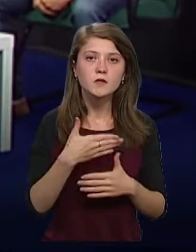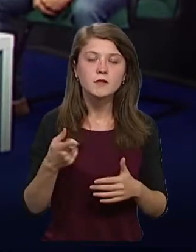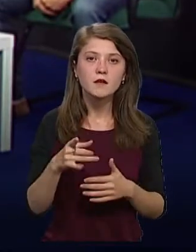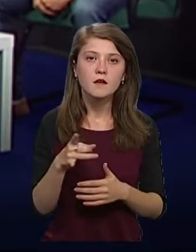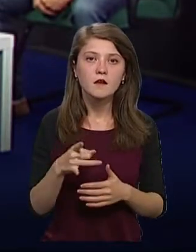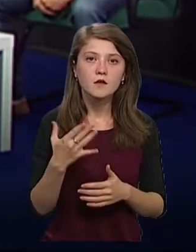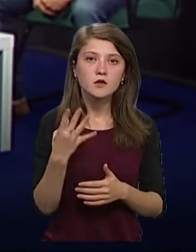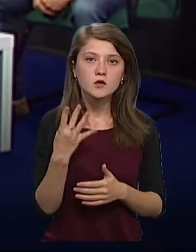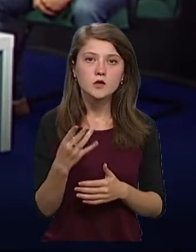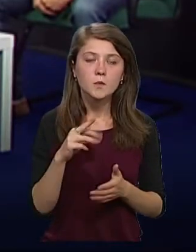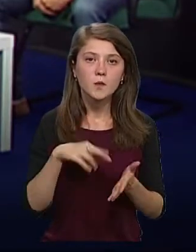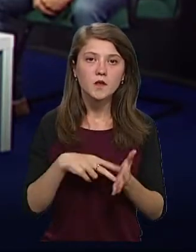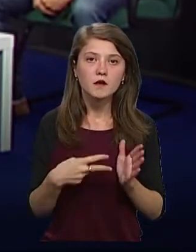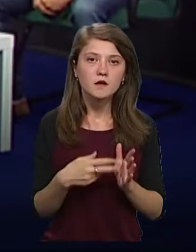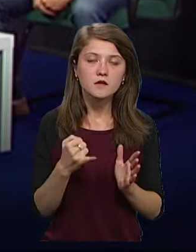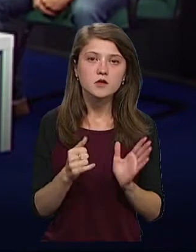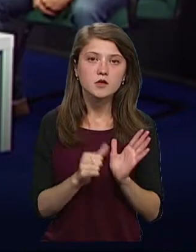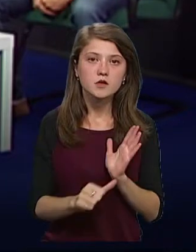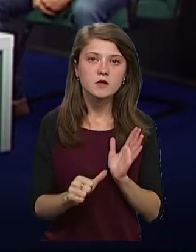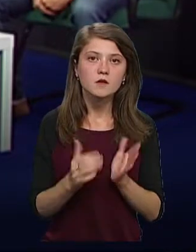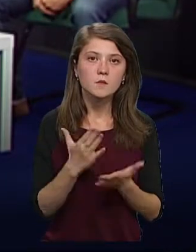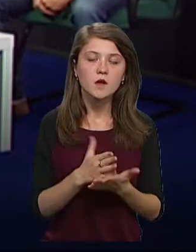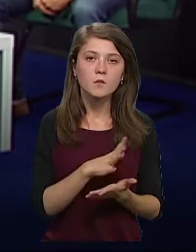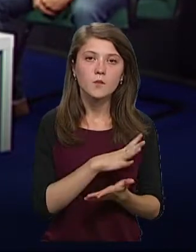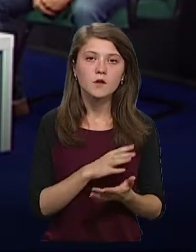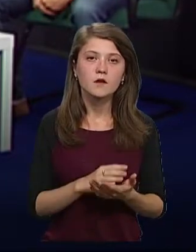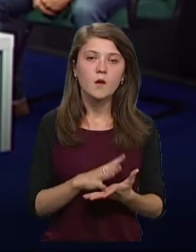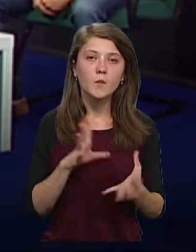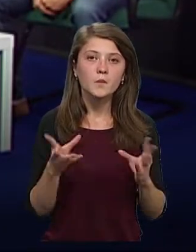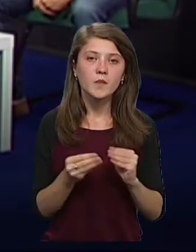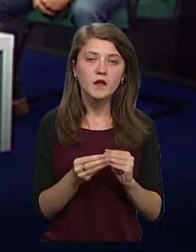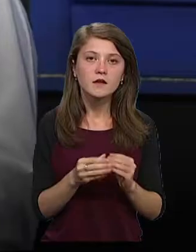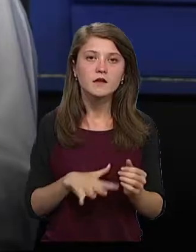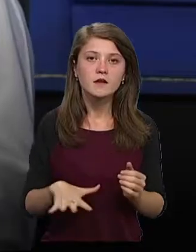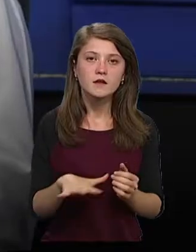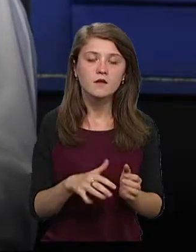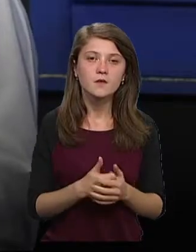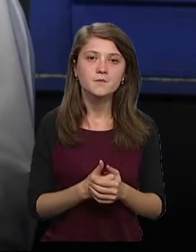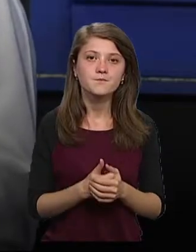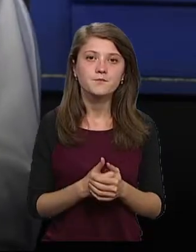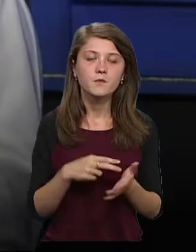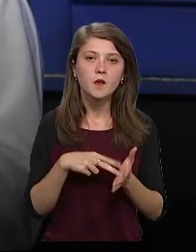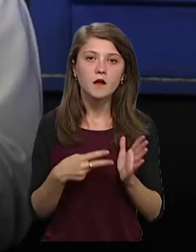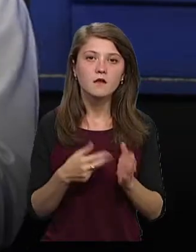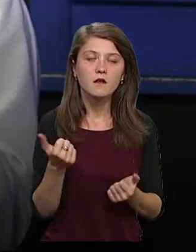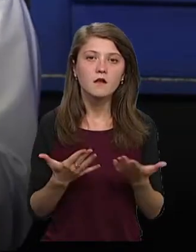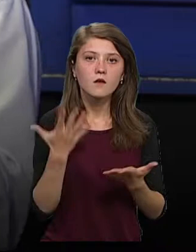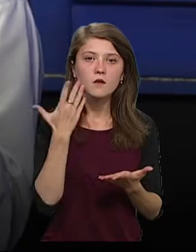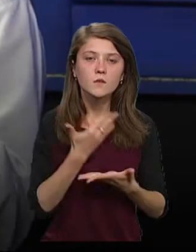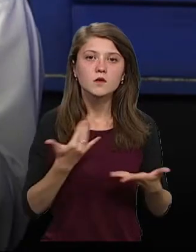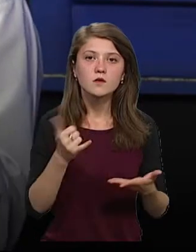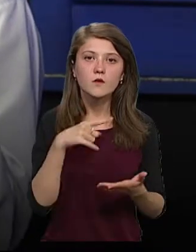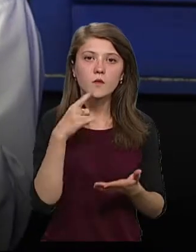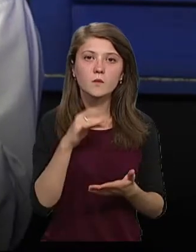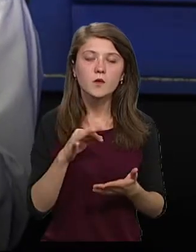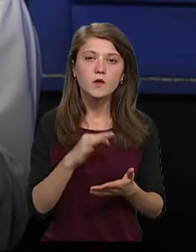їх 4 по плану, і 60 має бути об'єднаних громад. 6 об'єднаних територіальних громад згідно перспективного плану. Але коли ми сьогодні говоримо про